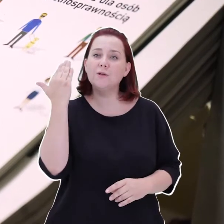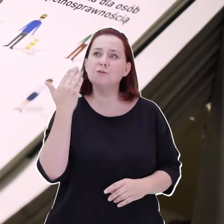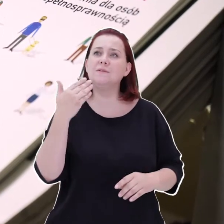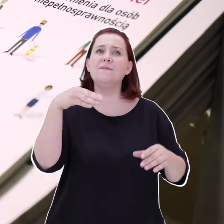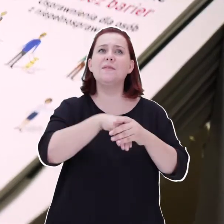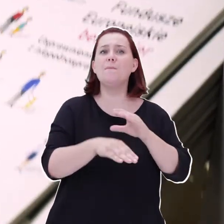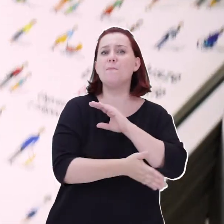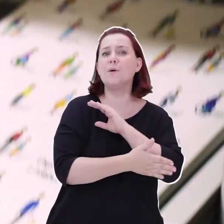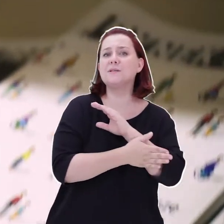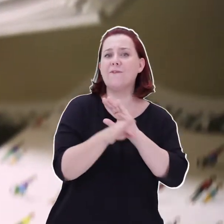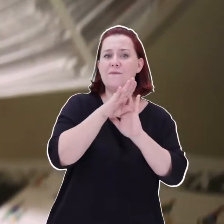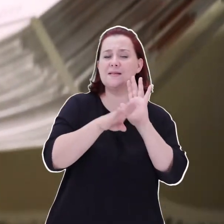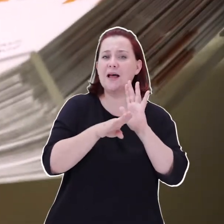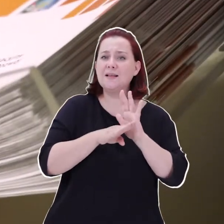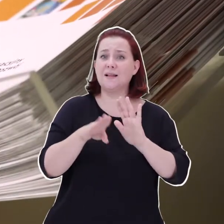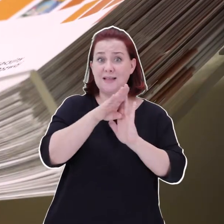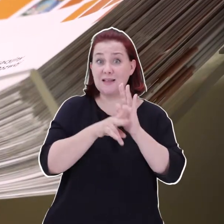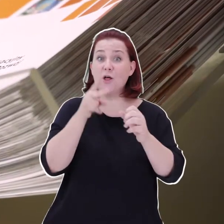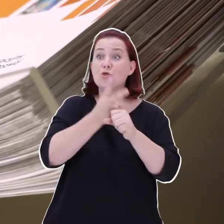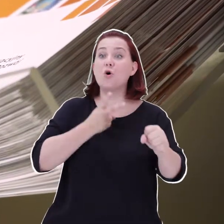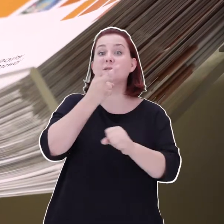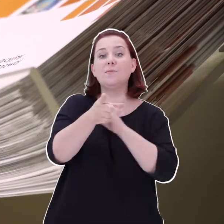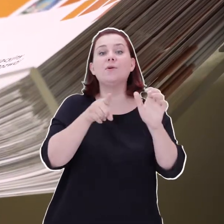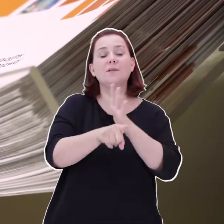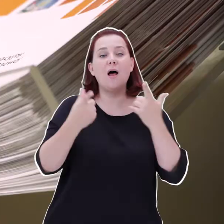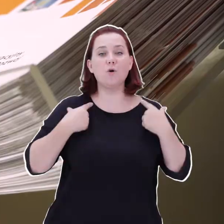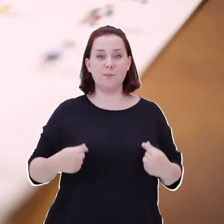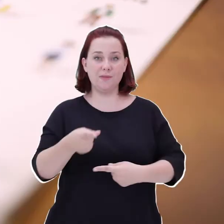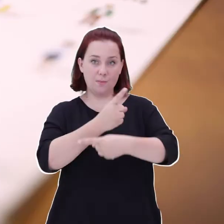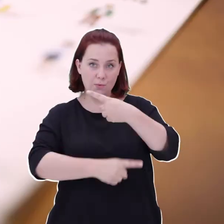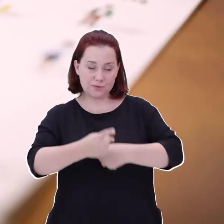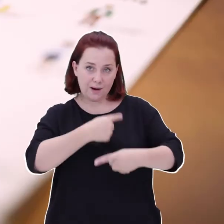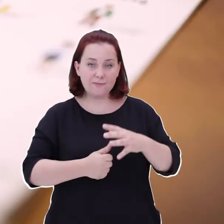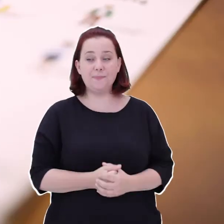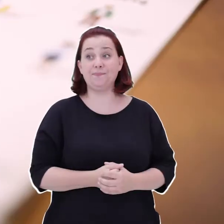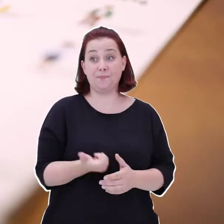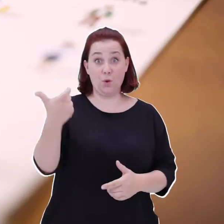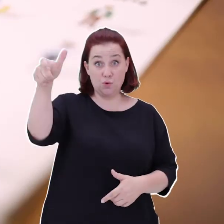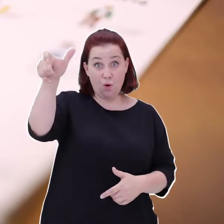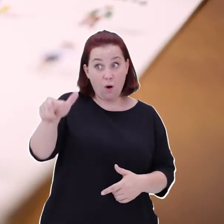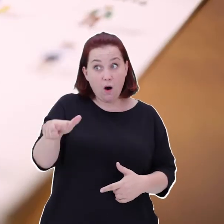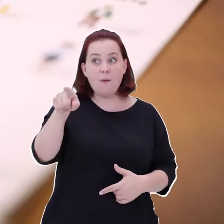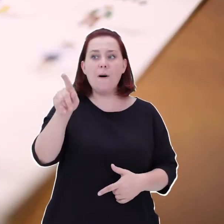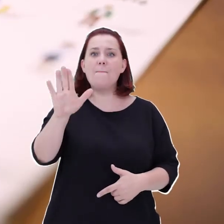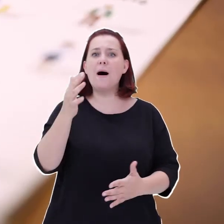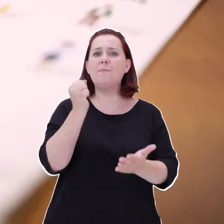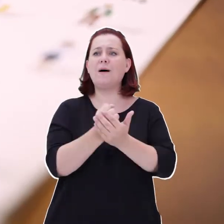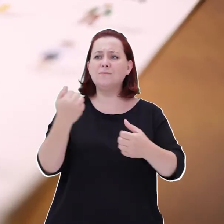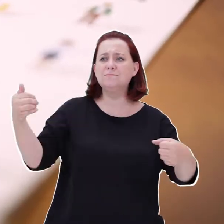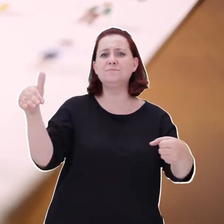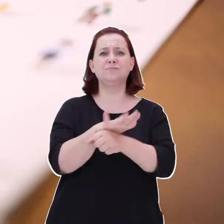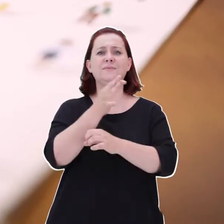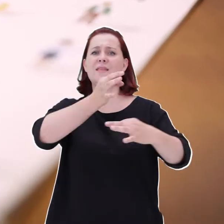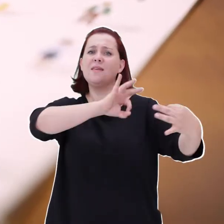podstawową zasadę dostępności dla osób z niepełnosprawnościami. Osoba taka ma prawo do wszelkiej